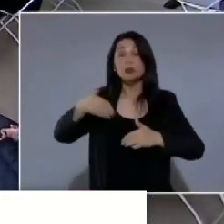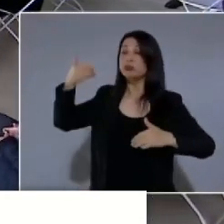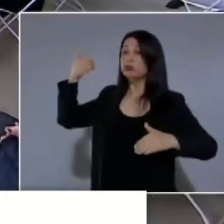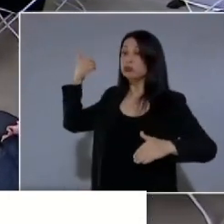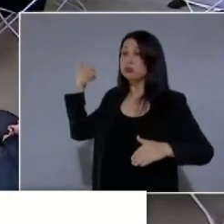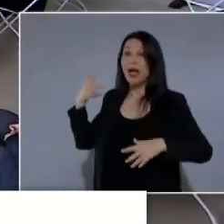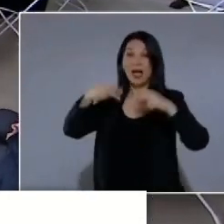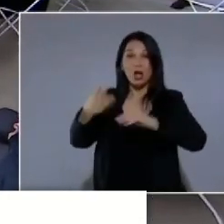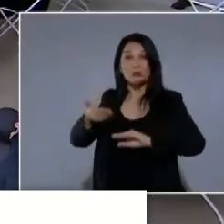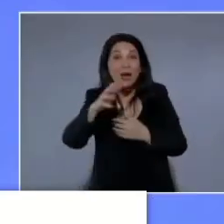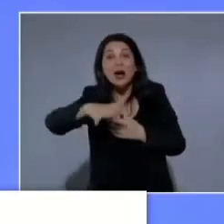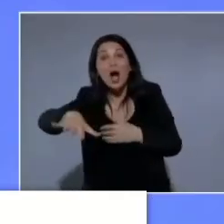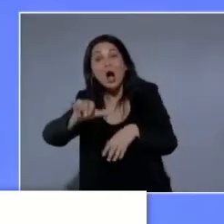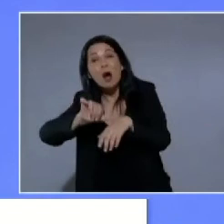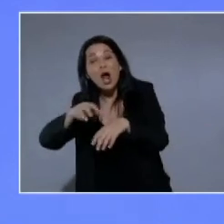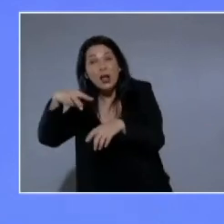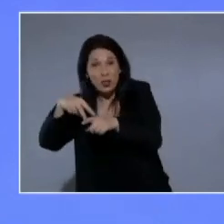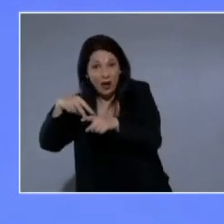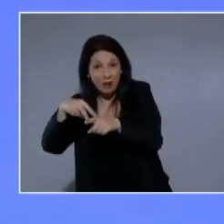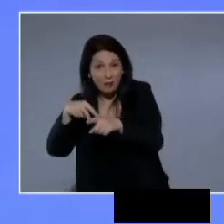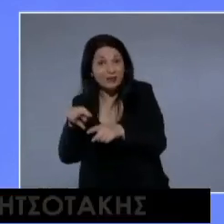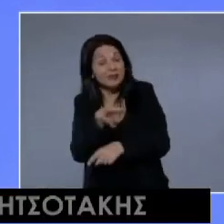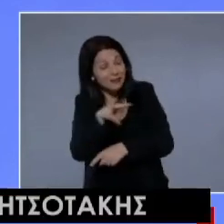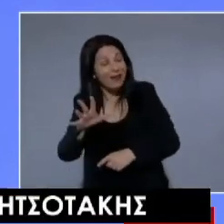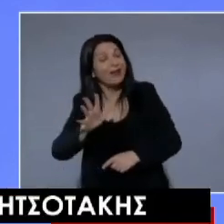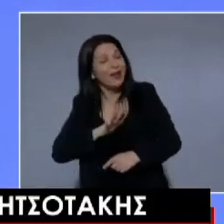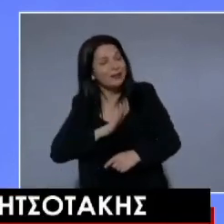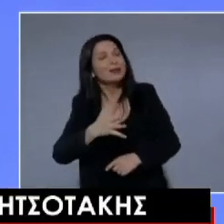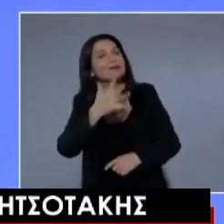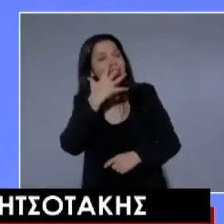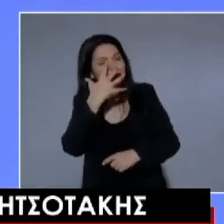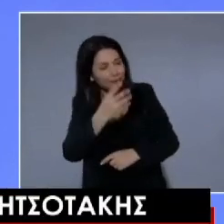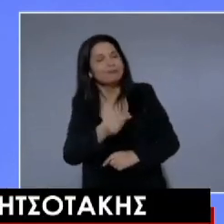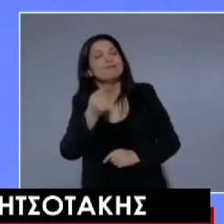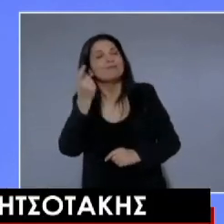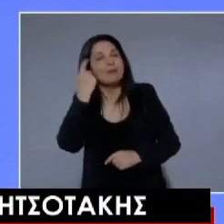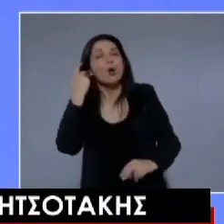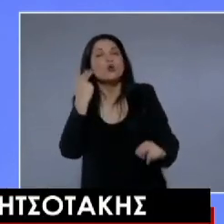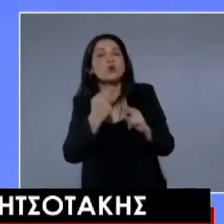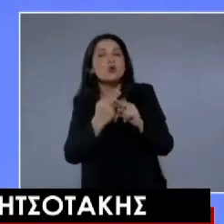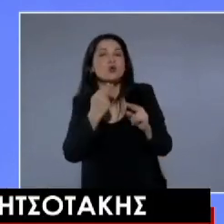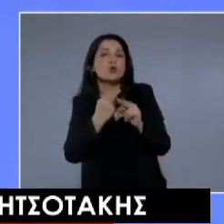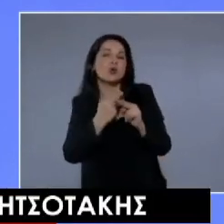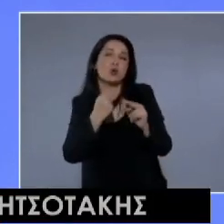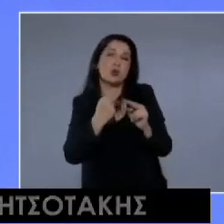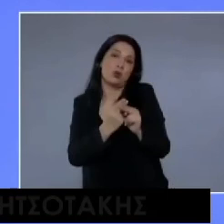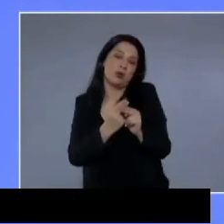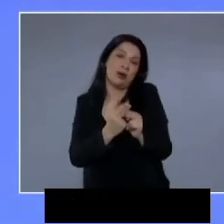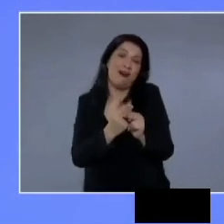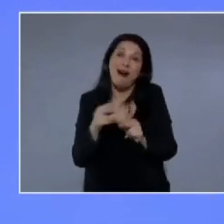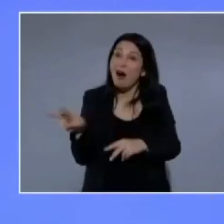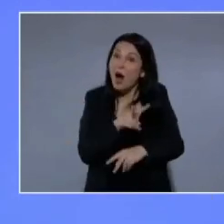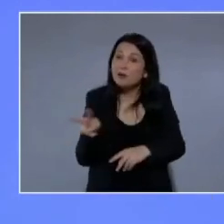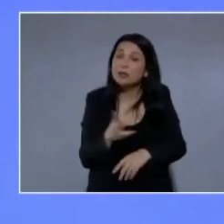σήμερα πραγματικότητα. Κέρδος σε χρόνο, αλλά κυρίως ασφάλεια, η Έδεσα,